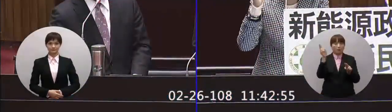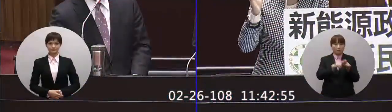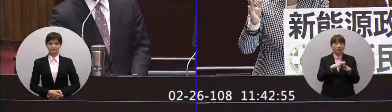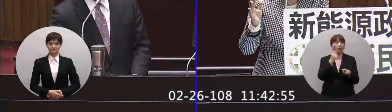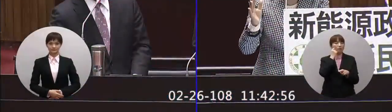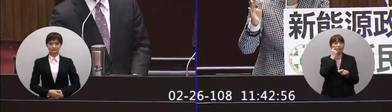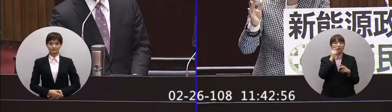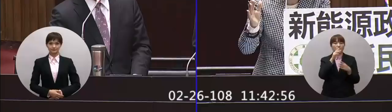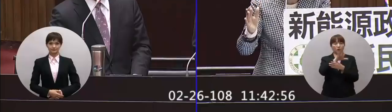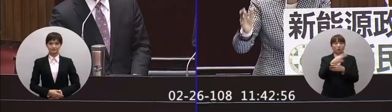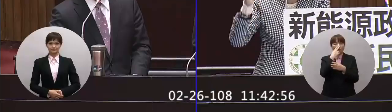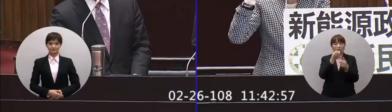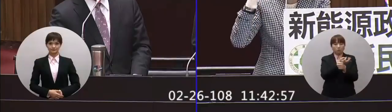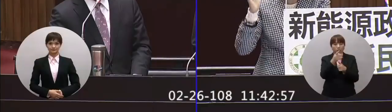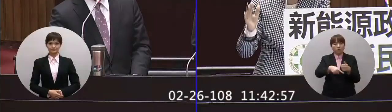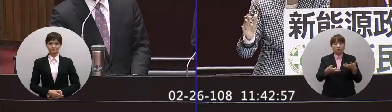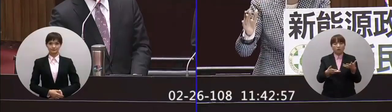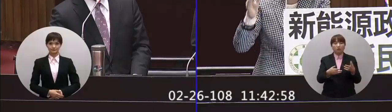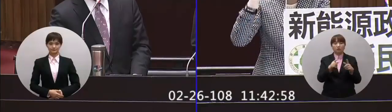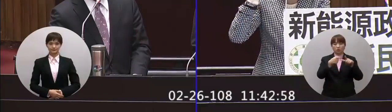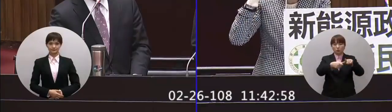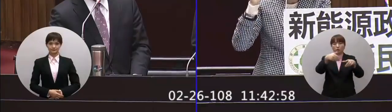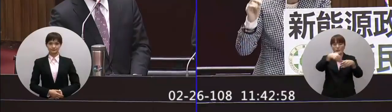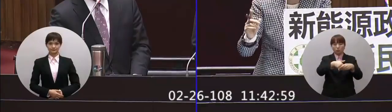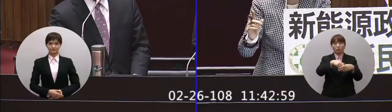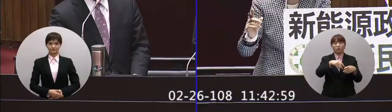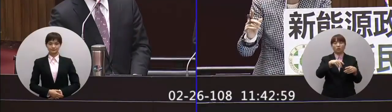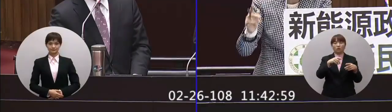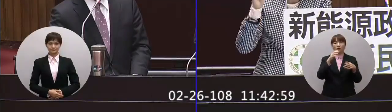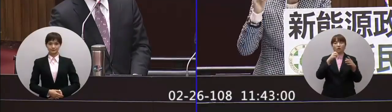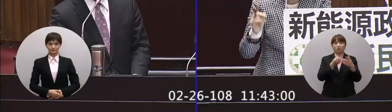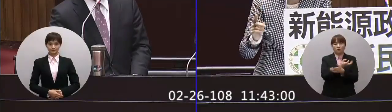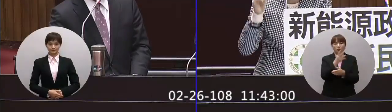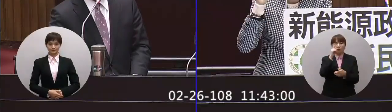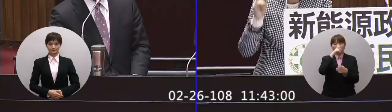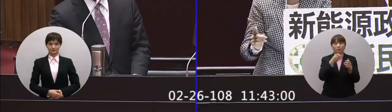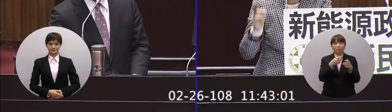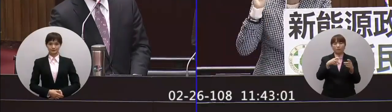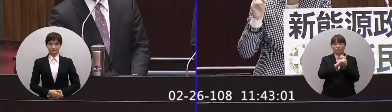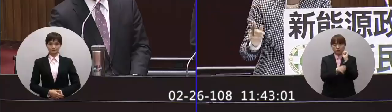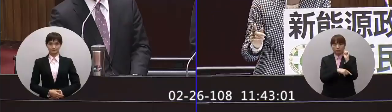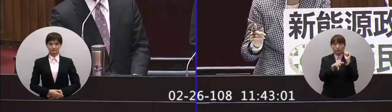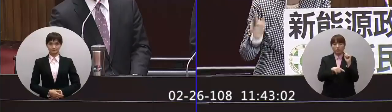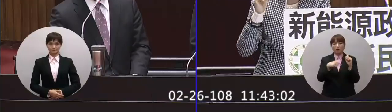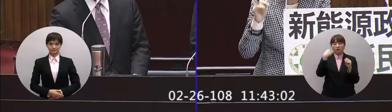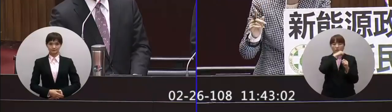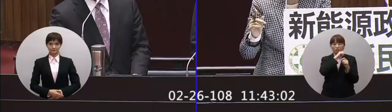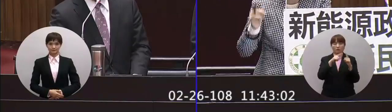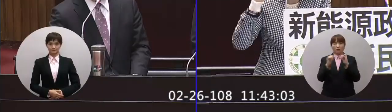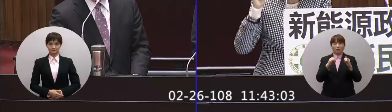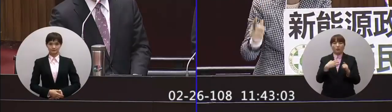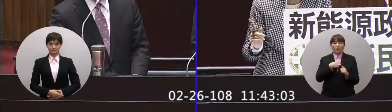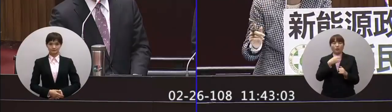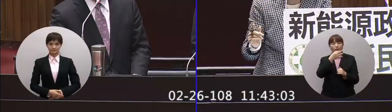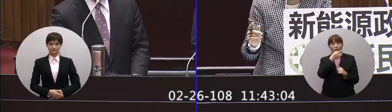空间，特别是空污的问题。别忘了，在公投里面，空污是现在台湾民众最